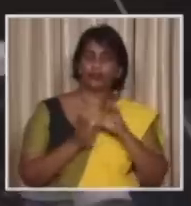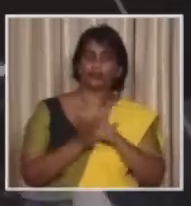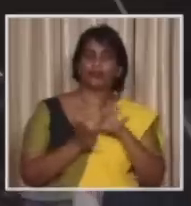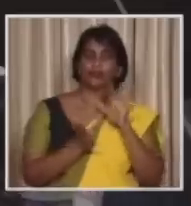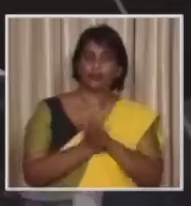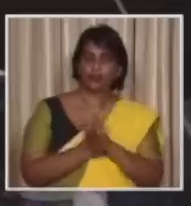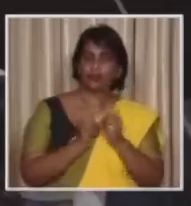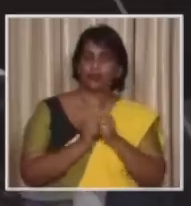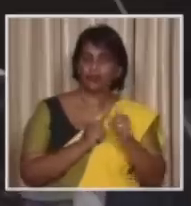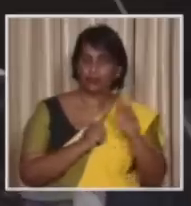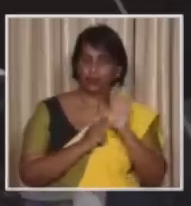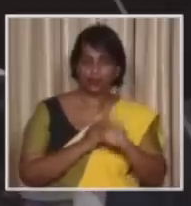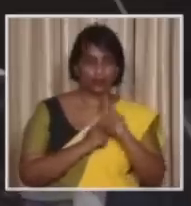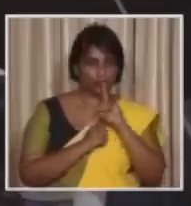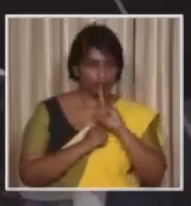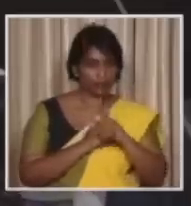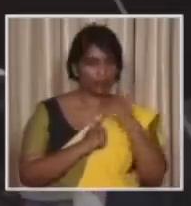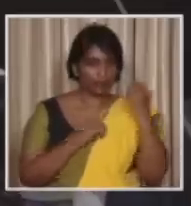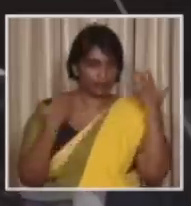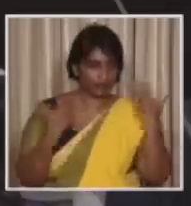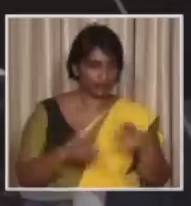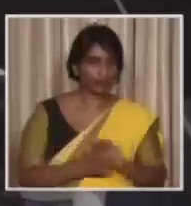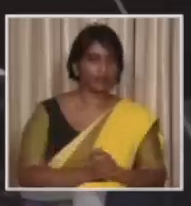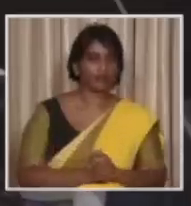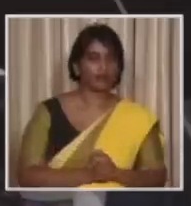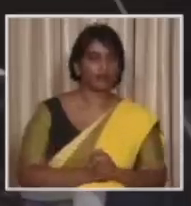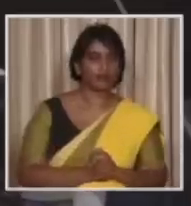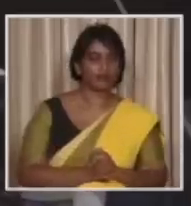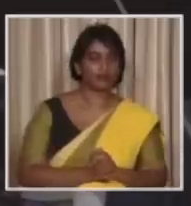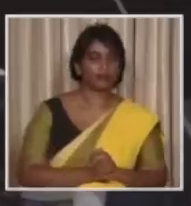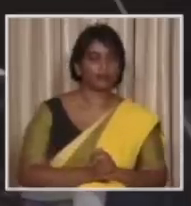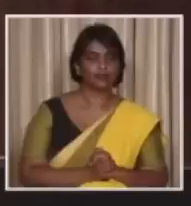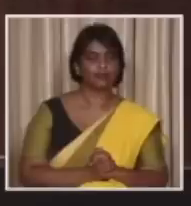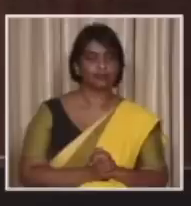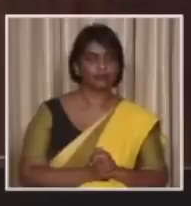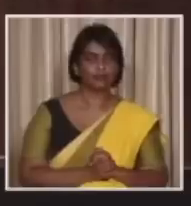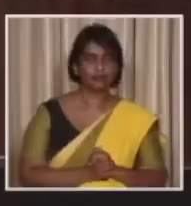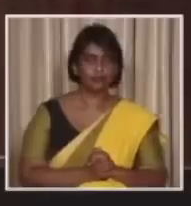වෙනසක් නැහැ කියන එකත් කියා සිටමින් මා නතර වෙනවා.